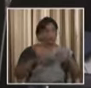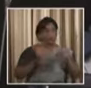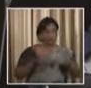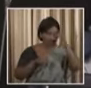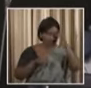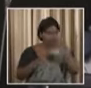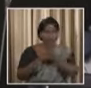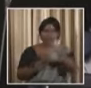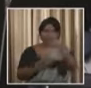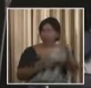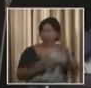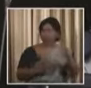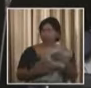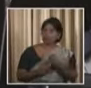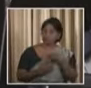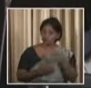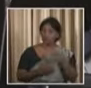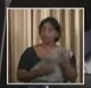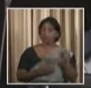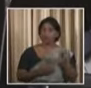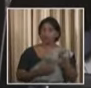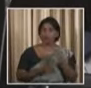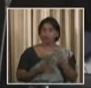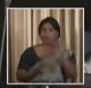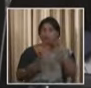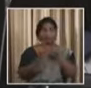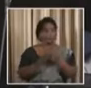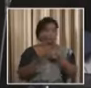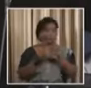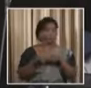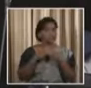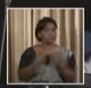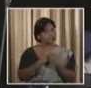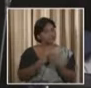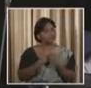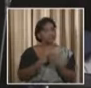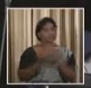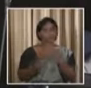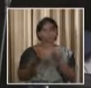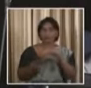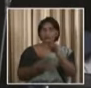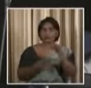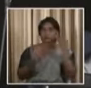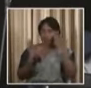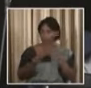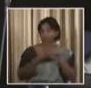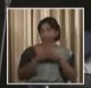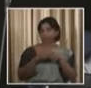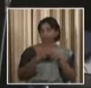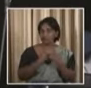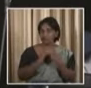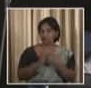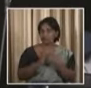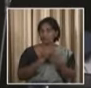නායකවරුන්ට යවුවා මේ පිළිබඳව උනන්දුවක් දක්වන ට්‍රාන්ස්පරන්සි වගේ ඒවා එතකොට සාධාරණ සමාජයක් සඳහා වූ සංවිධානය ගරු